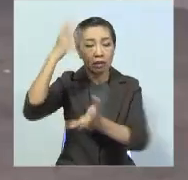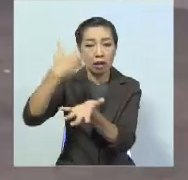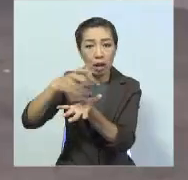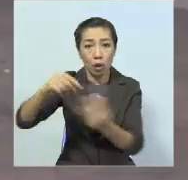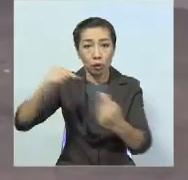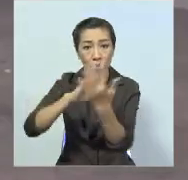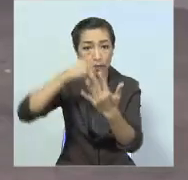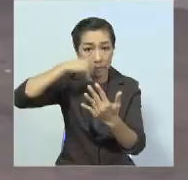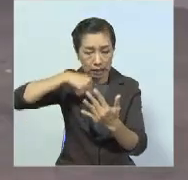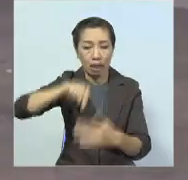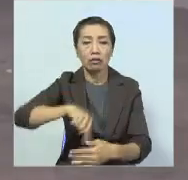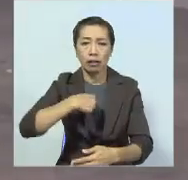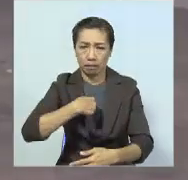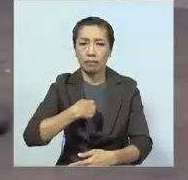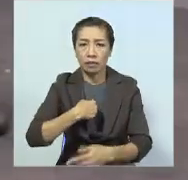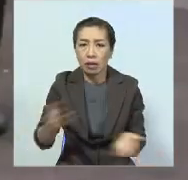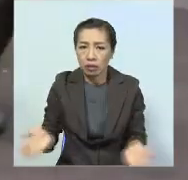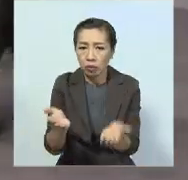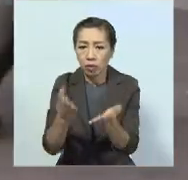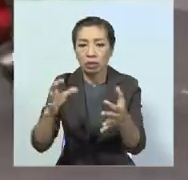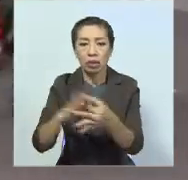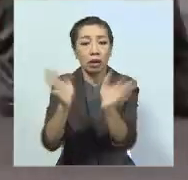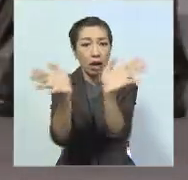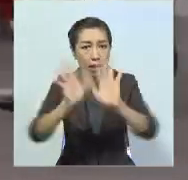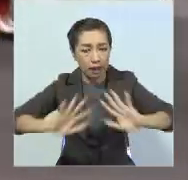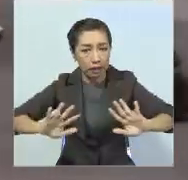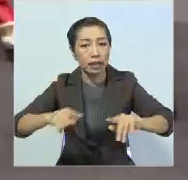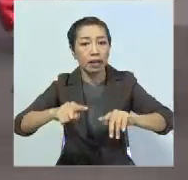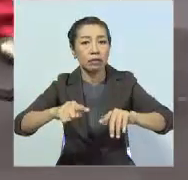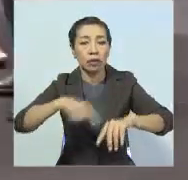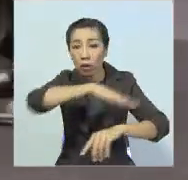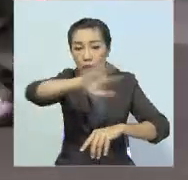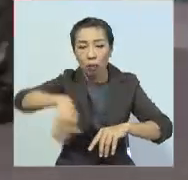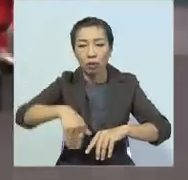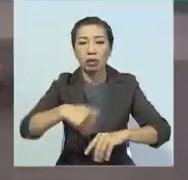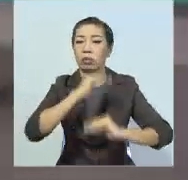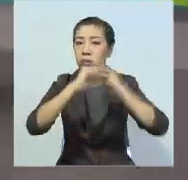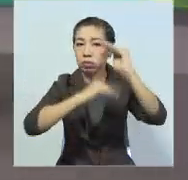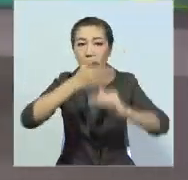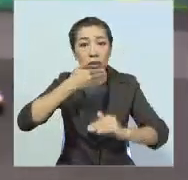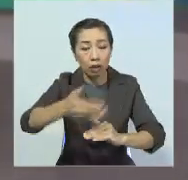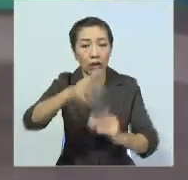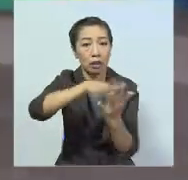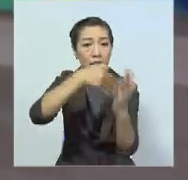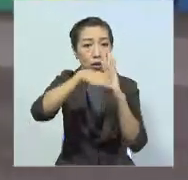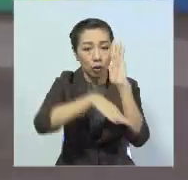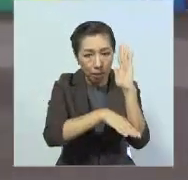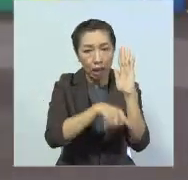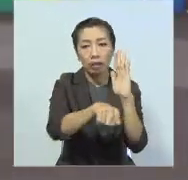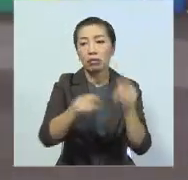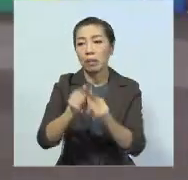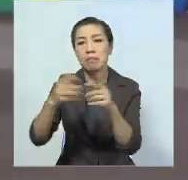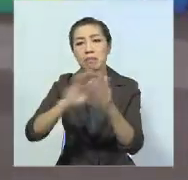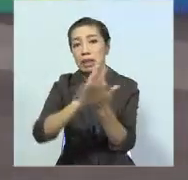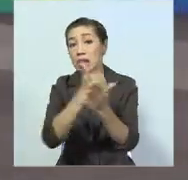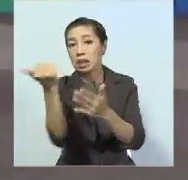งจุดยืนของไทยในการสนับสนุนการสร้างความยั่งยืนให้กับประชาคมอาเซียนนโยบายของอาเซียนต่อหุ้นส่วนนอกภูมิ